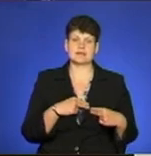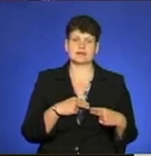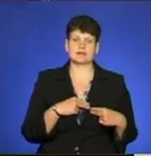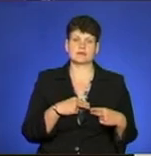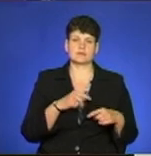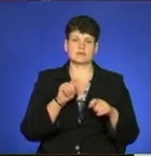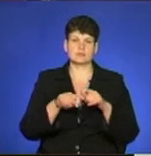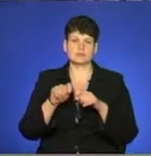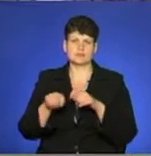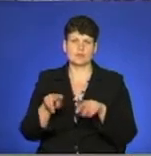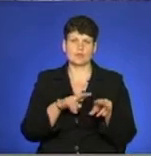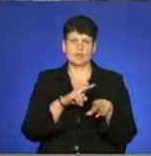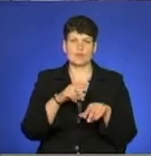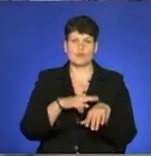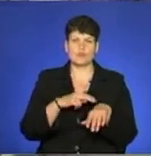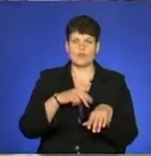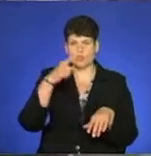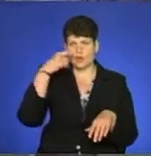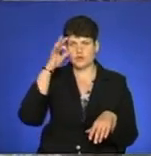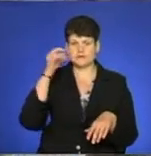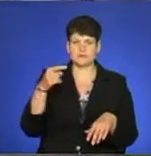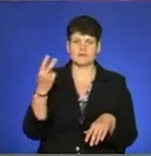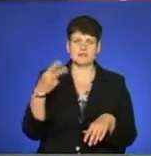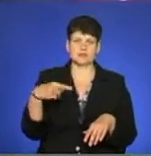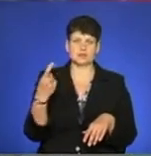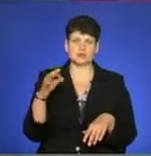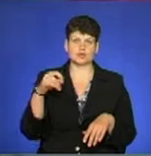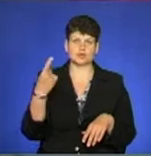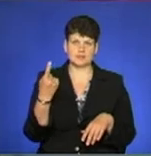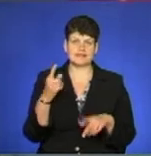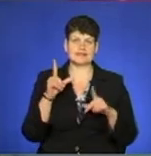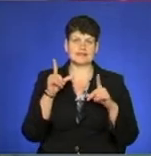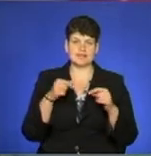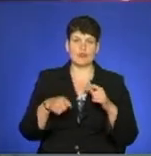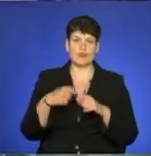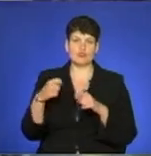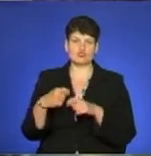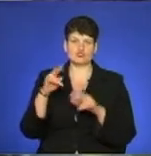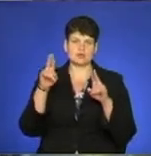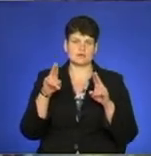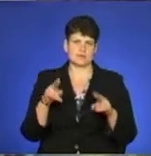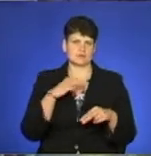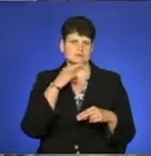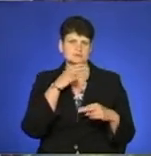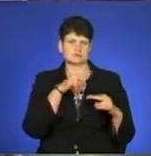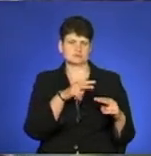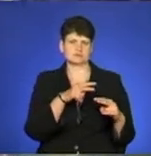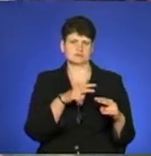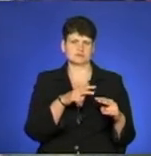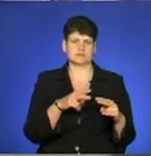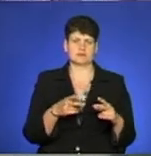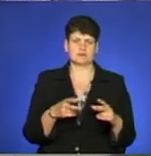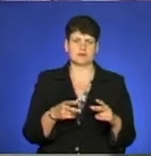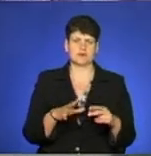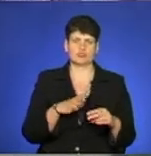патрульної поліції в місті Тернополі. ВАЗ-2101, що рухався, порушуючи правила дорожнього руху, привернув увагу патрульної поліції. Були